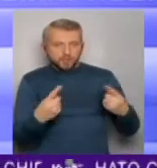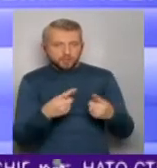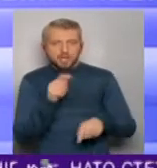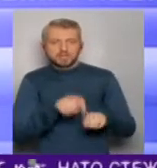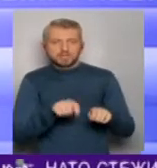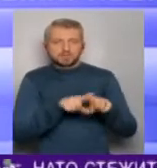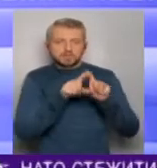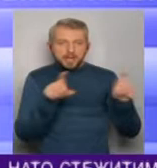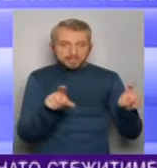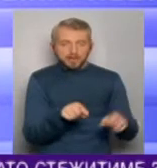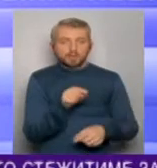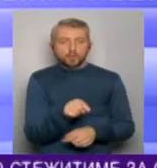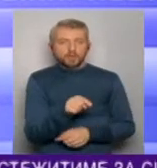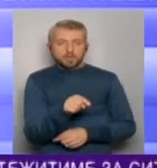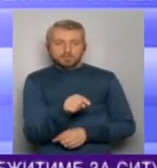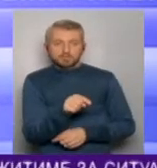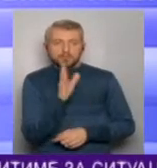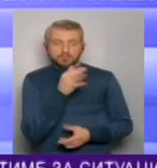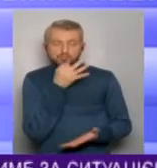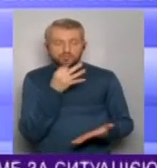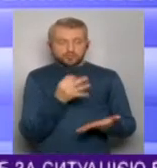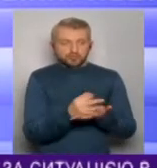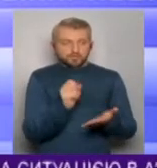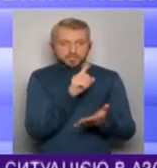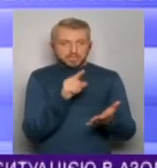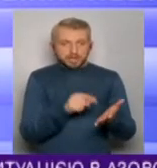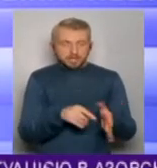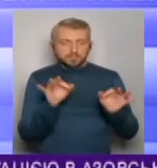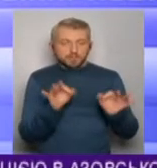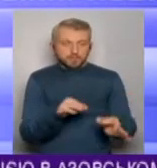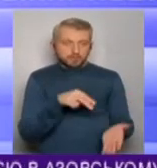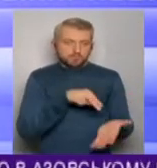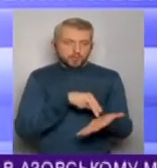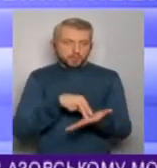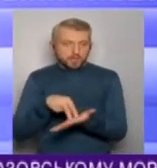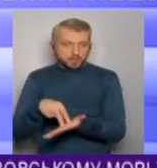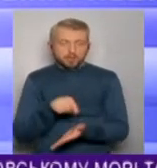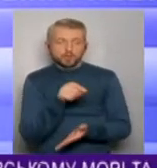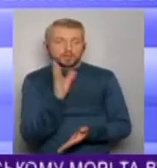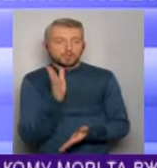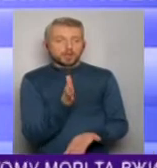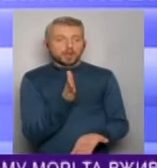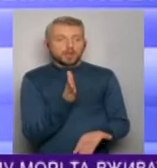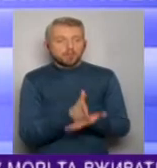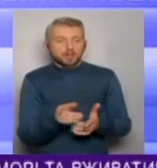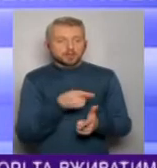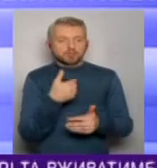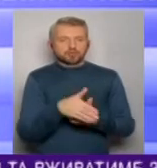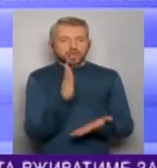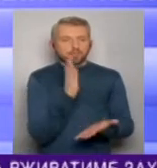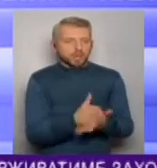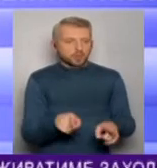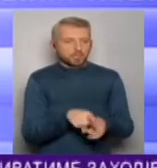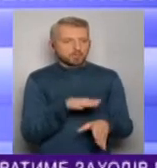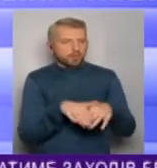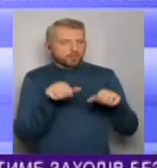інспекція, яка саме буде опікатися питанням правильності паркування. І вони будуть мати, або вже мають такі